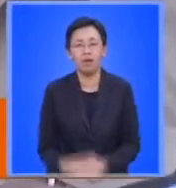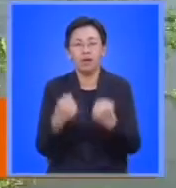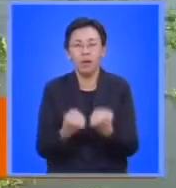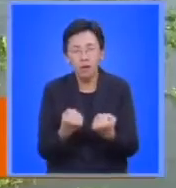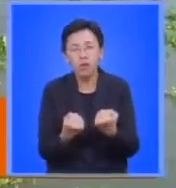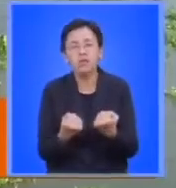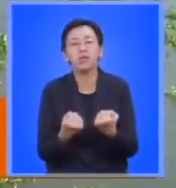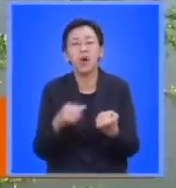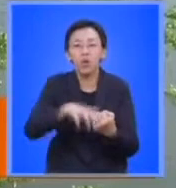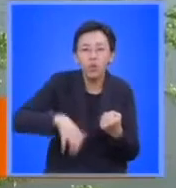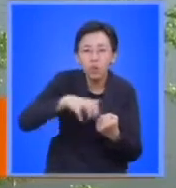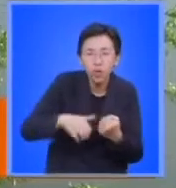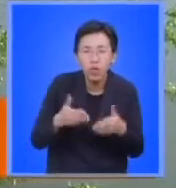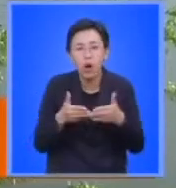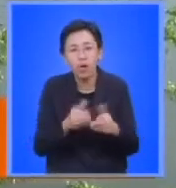ครับ